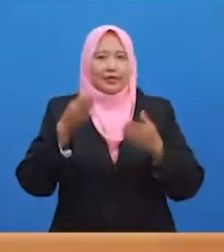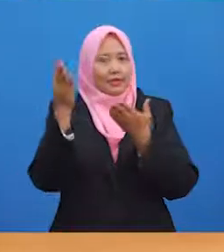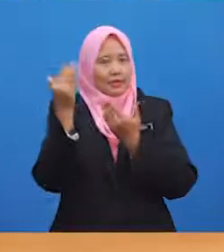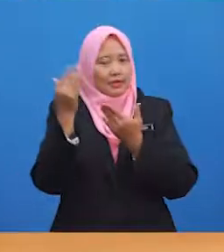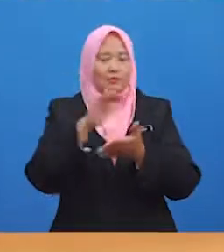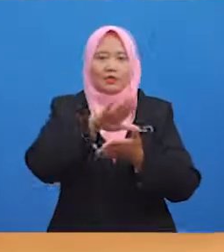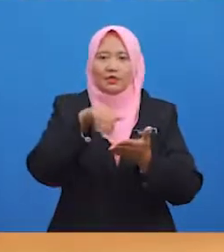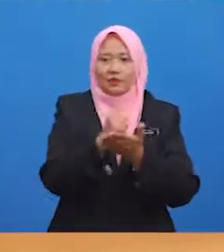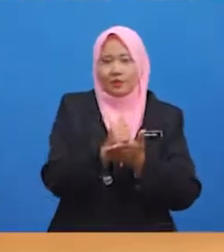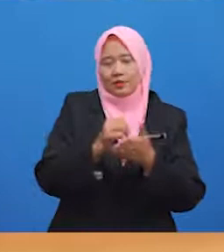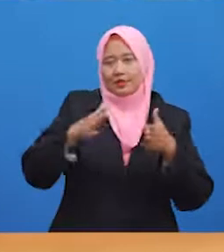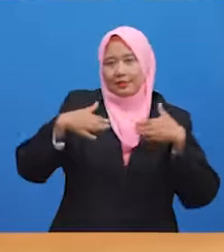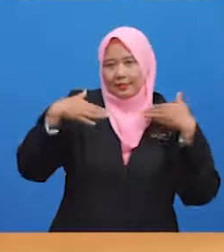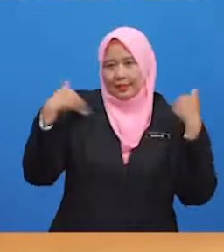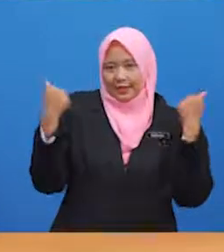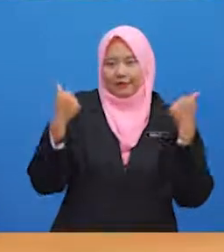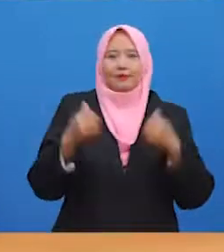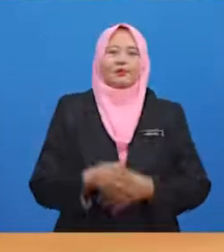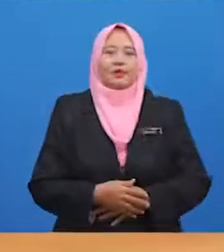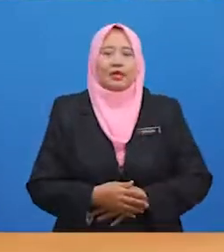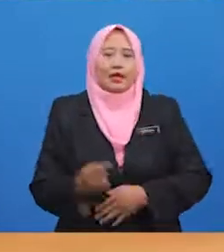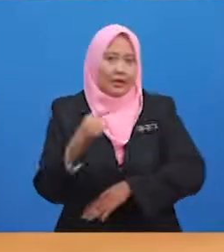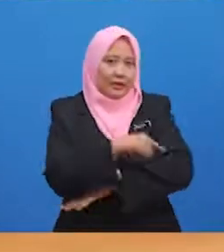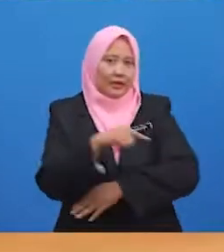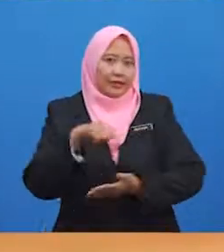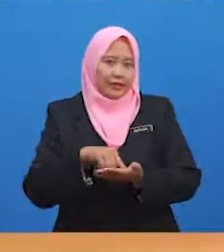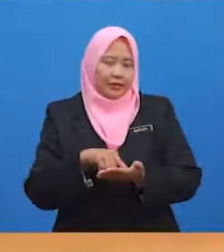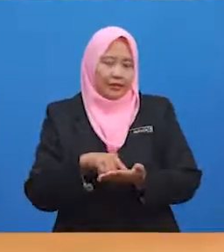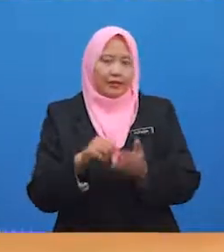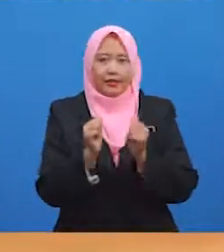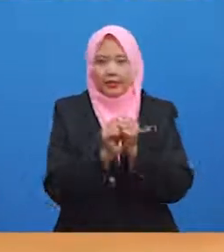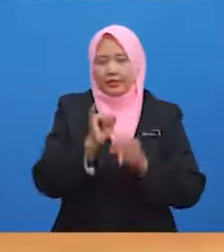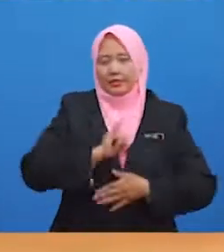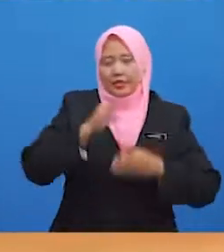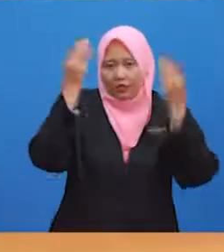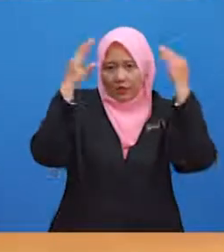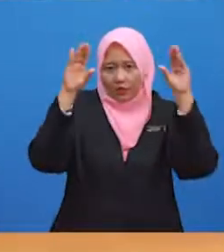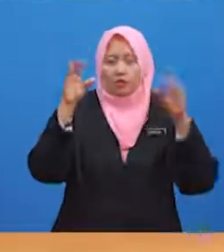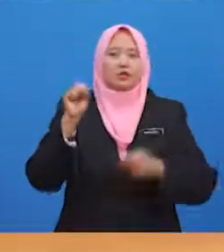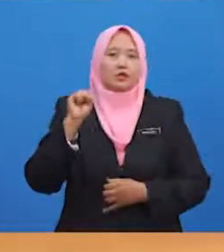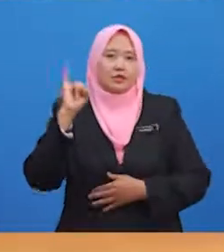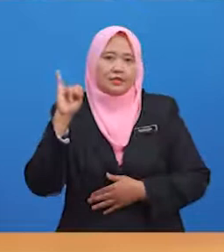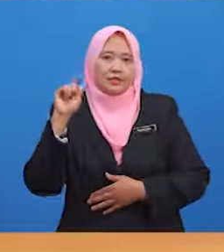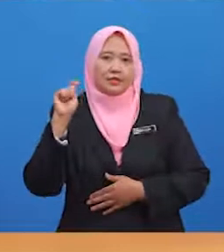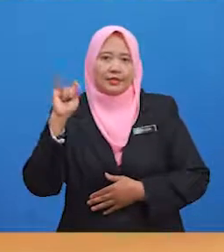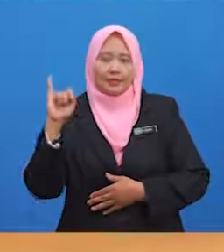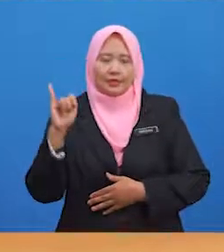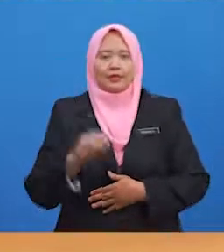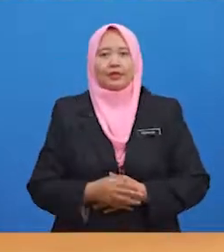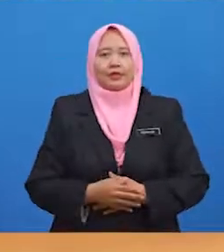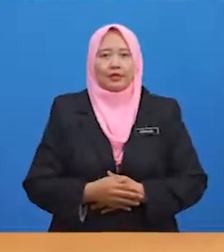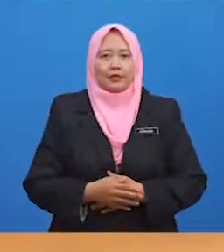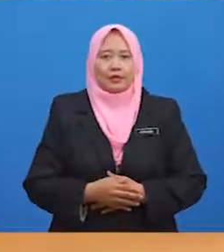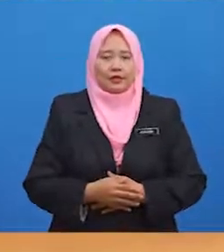ceria. Hari ini, kita masih lagi bersama dengan saya, Cikgu Siti Nazirah binti Sahad dalam mata pelajaran Sains